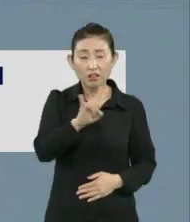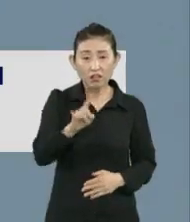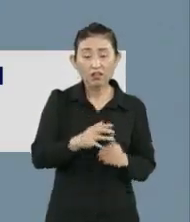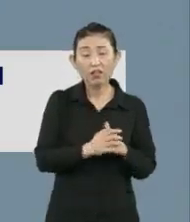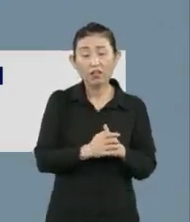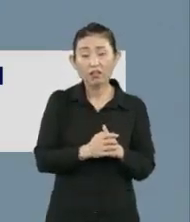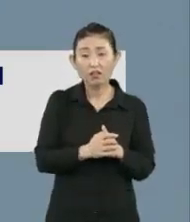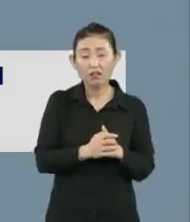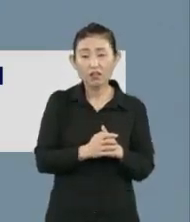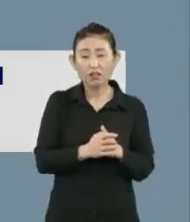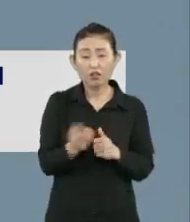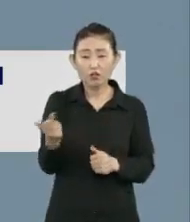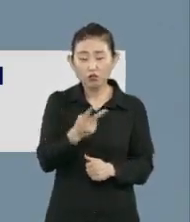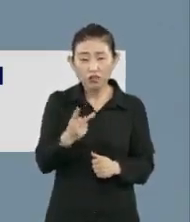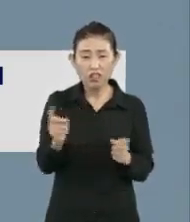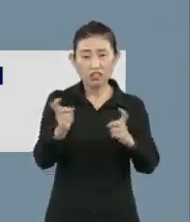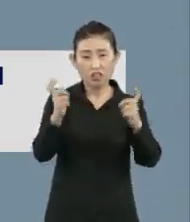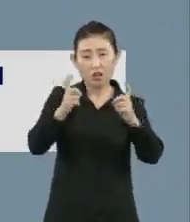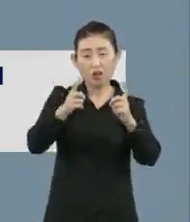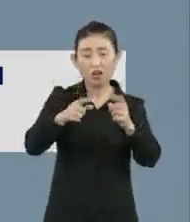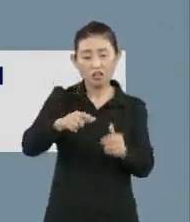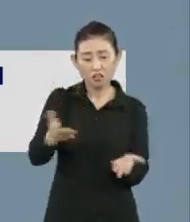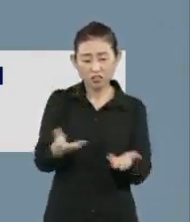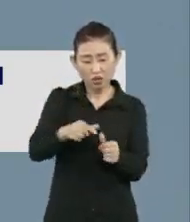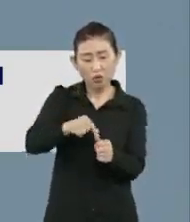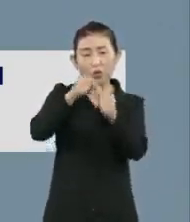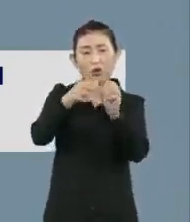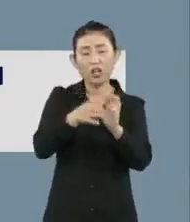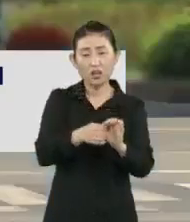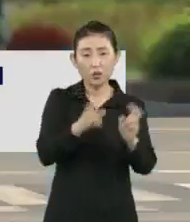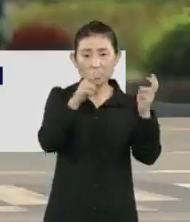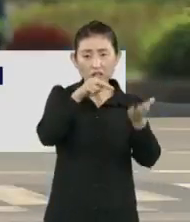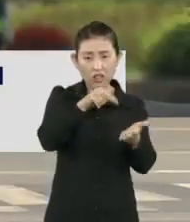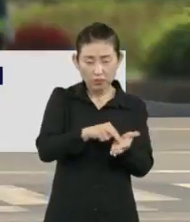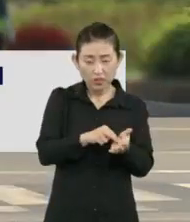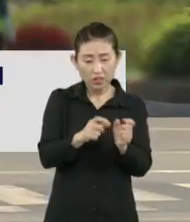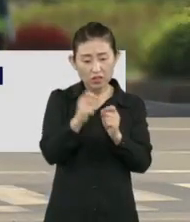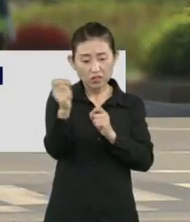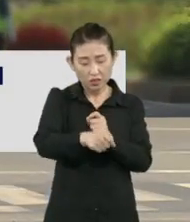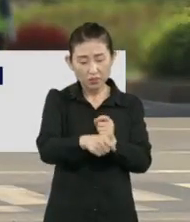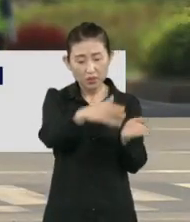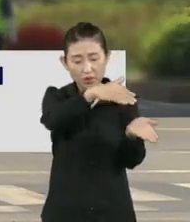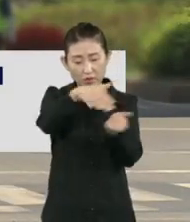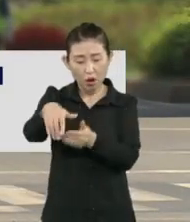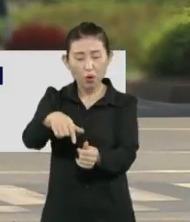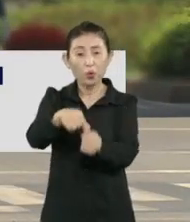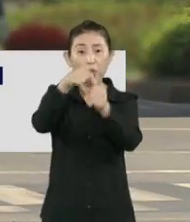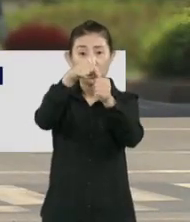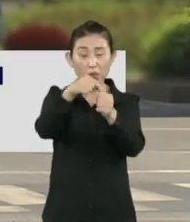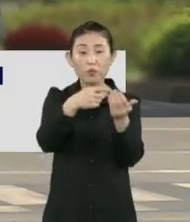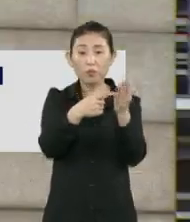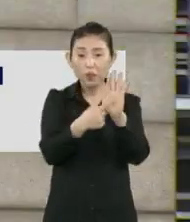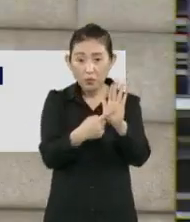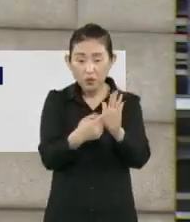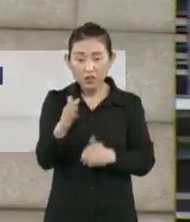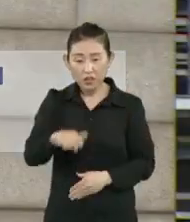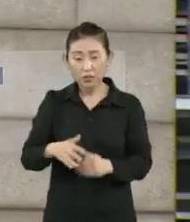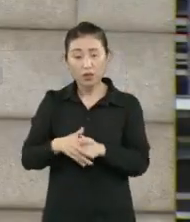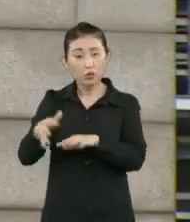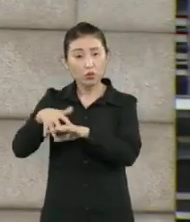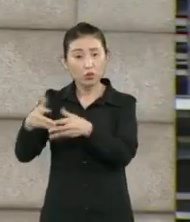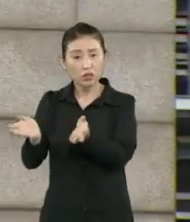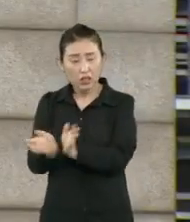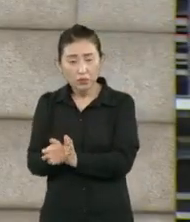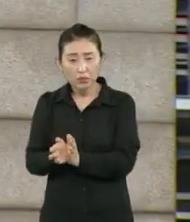비정규직인 협력업체 직원 고용과 관련해 사측은 출 자회사를 설립해 직접 고용 하겠다고 발표했지만 민주도